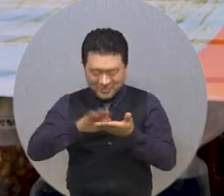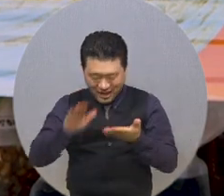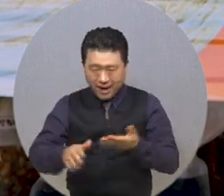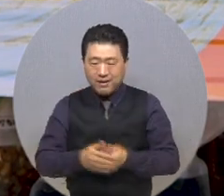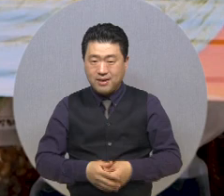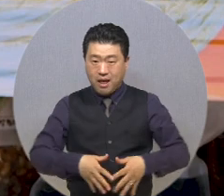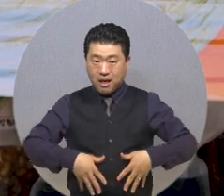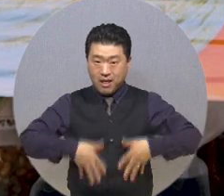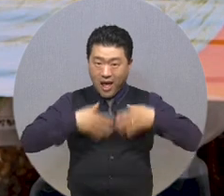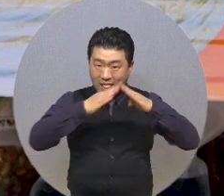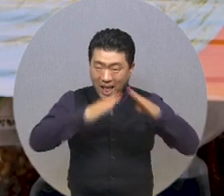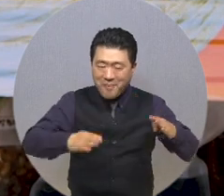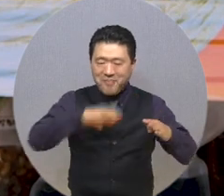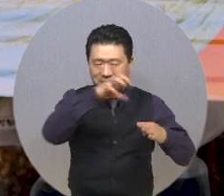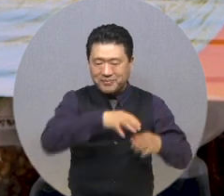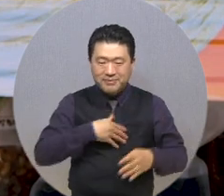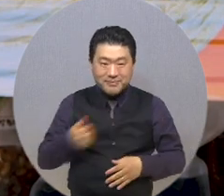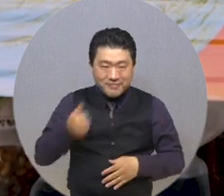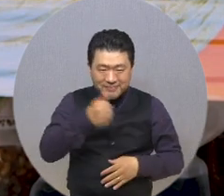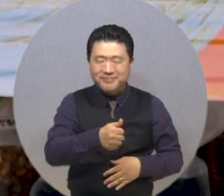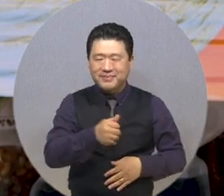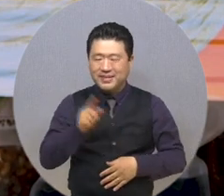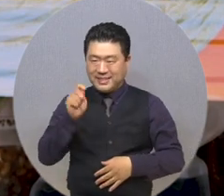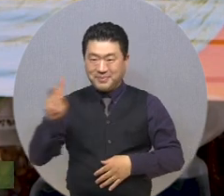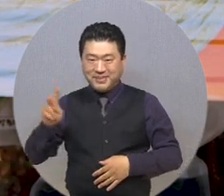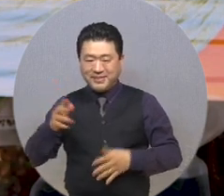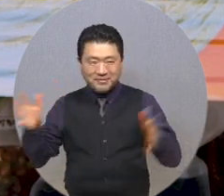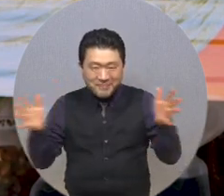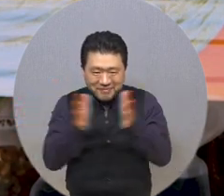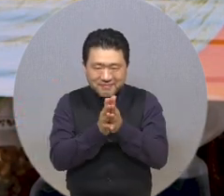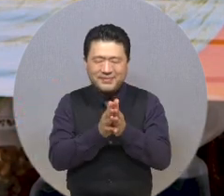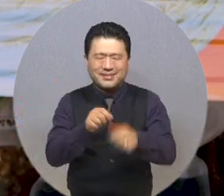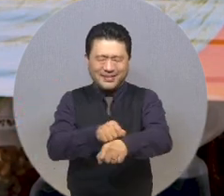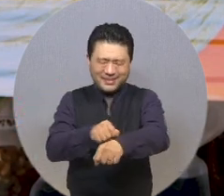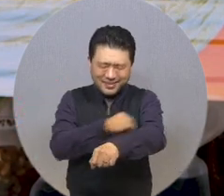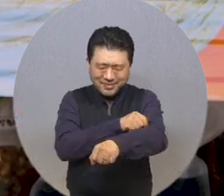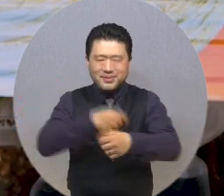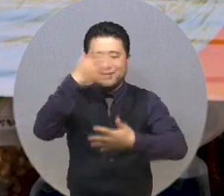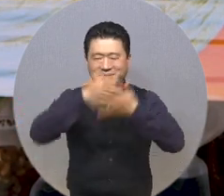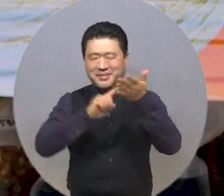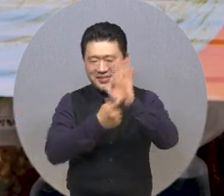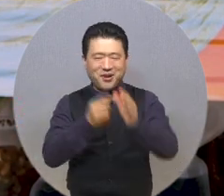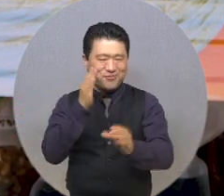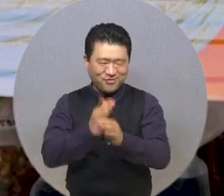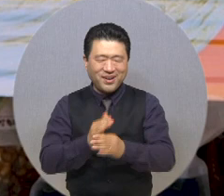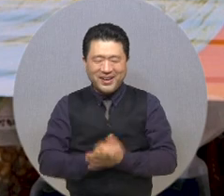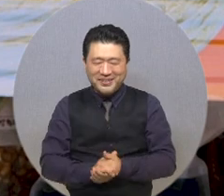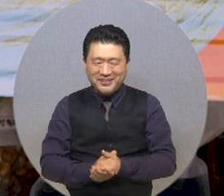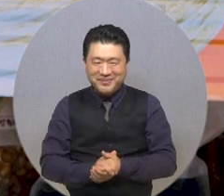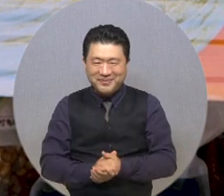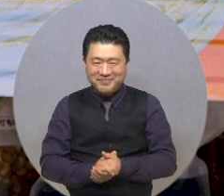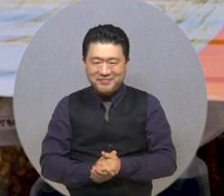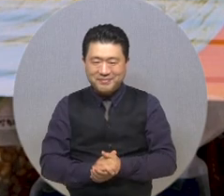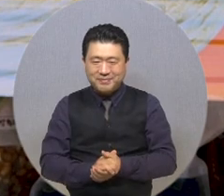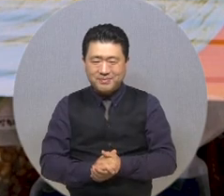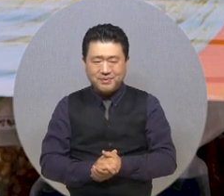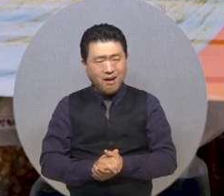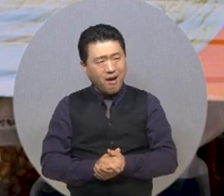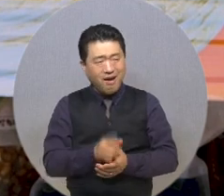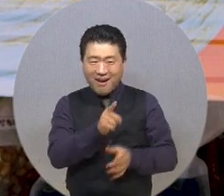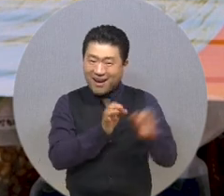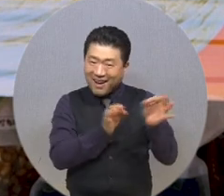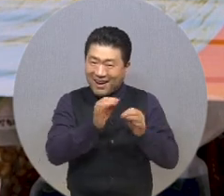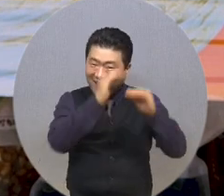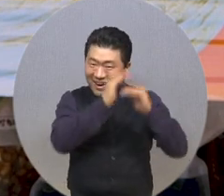전라남도와 국민안내양TV가요, 손잡고 지금 남도장터 특별 방송을 진행하고 있는데요. 아, 뭐 남도장터